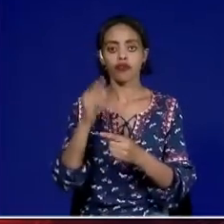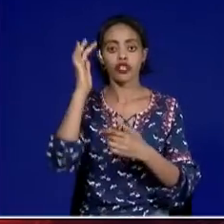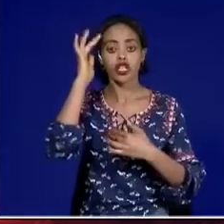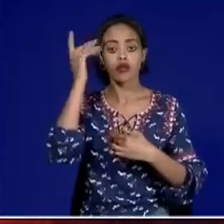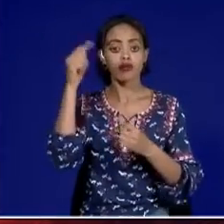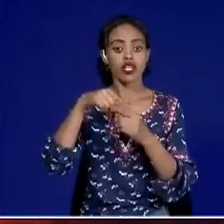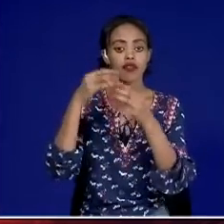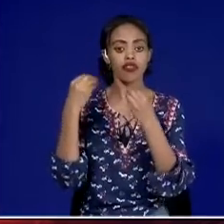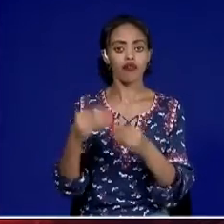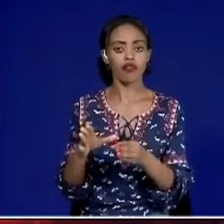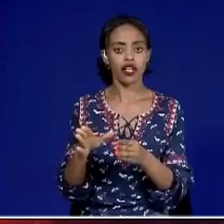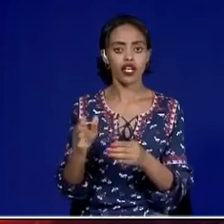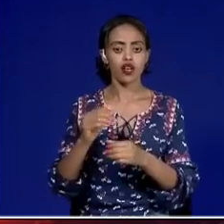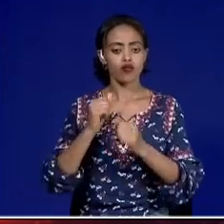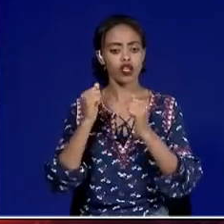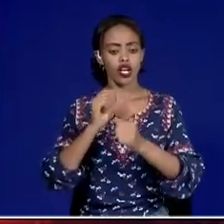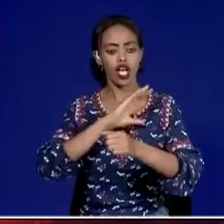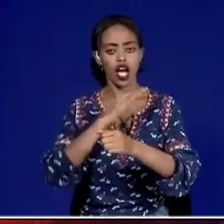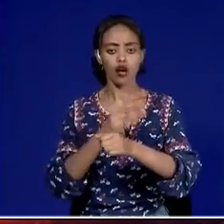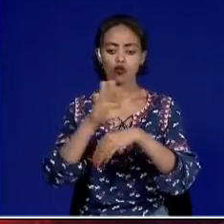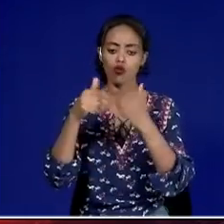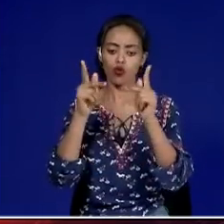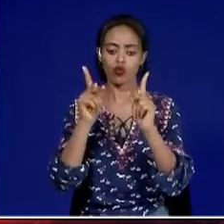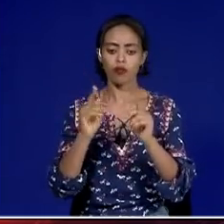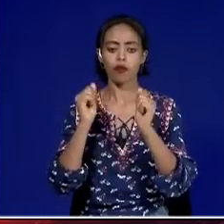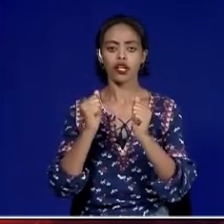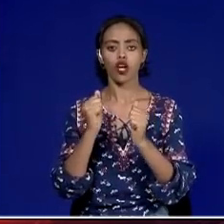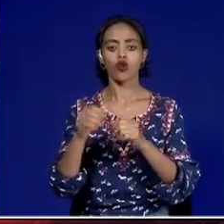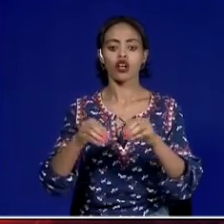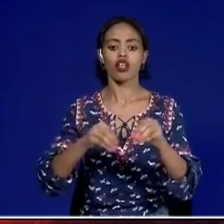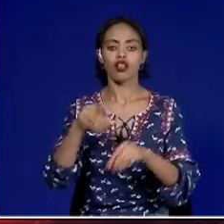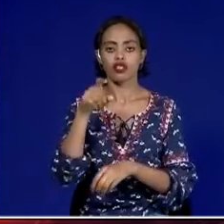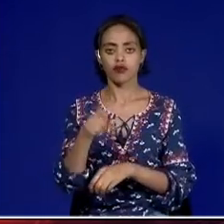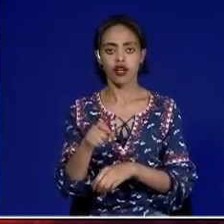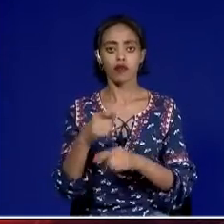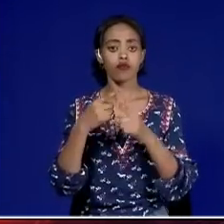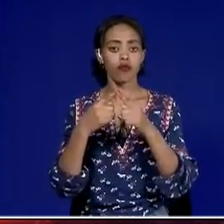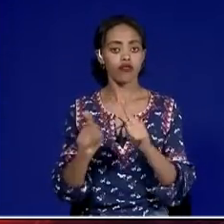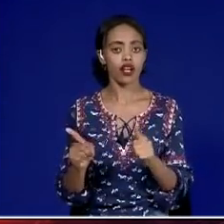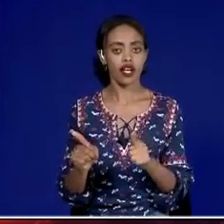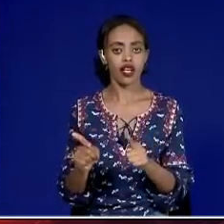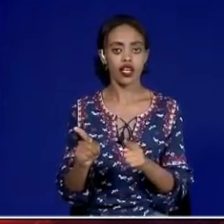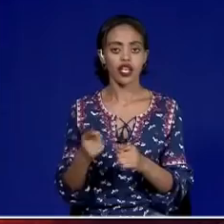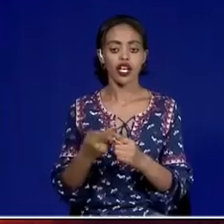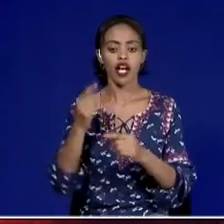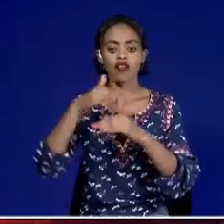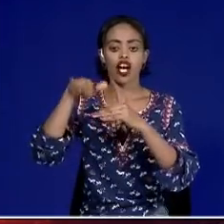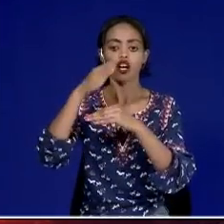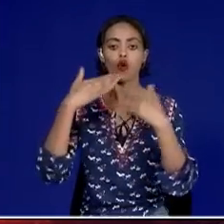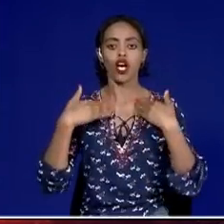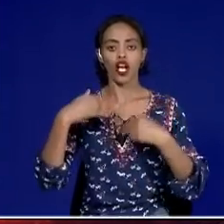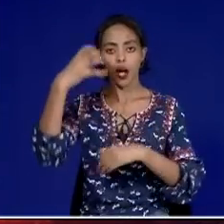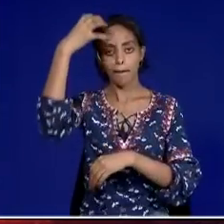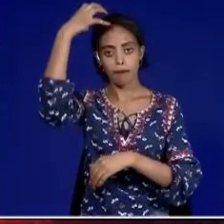ዝጠፍእ ብዝኽኣልናየ ዓቕሚ ኩሉ ማሕበረሰብ ብዝኽኣሎ እዩ ክቀሳቀስ ዘለዎ። በተለይ ናይ ካብ ላዕለዋይ ኣካል ካብ